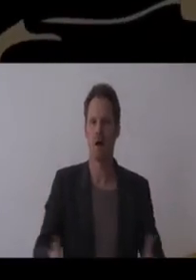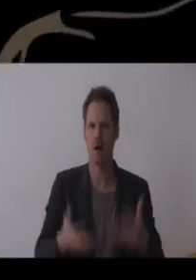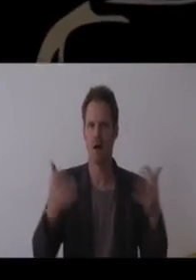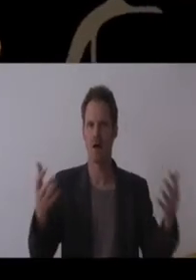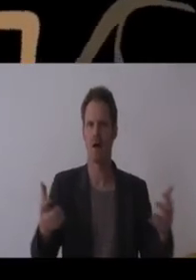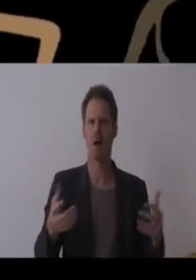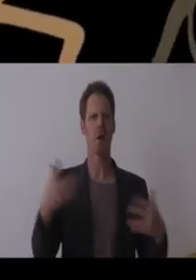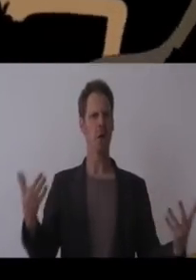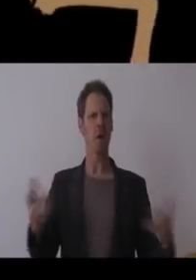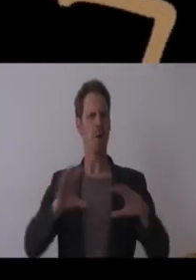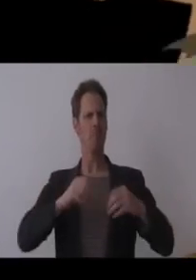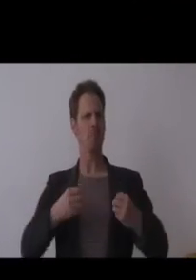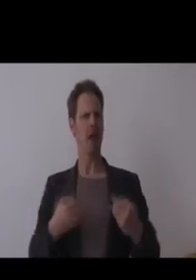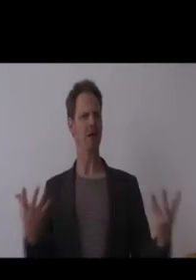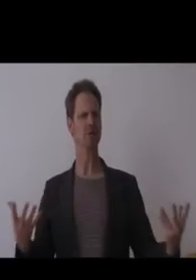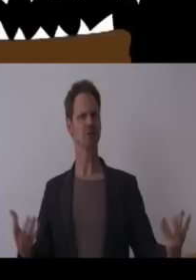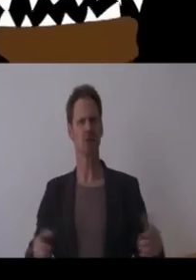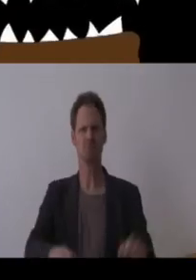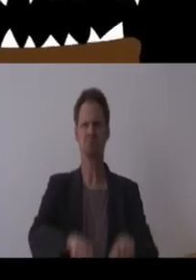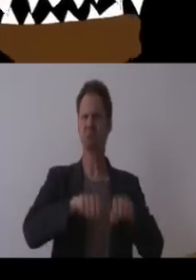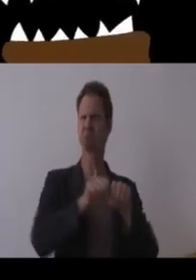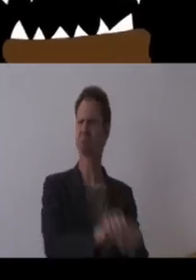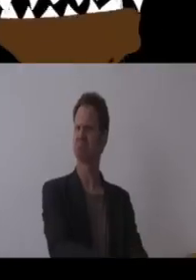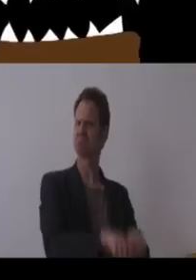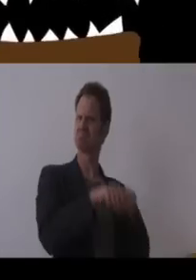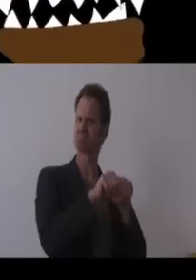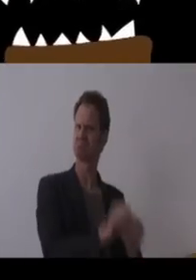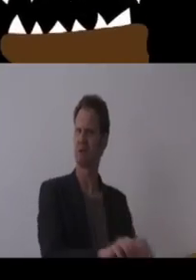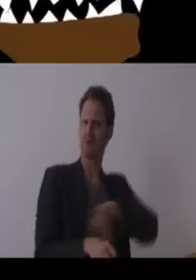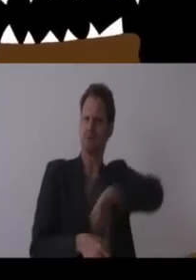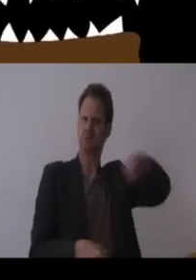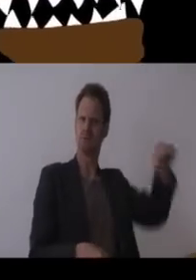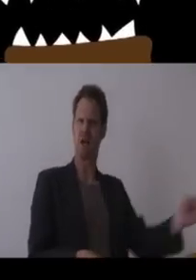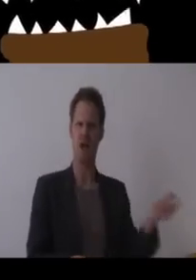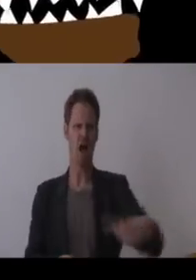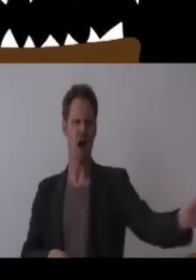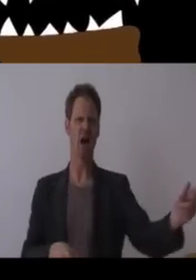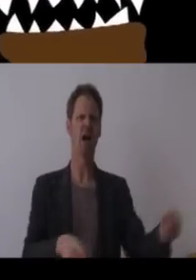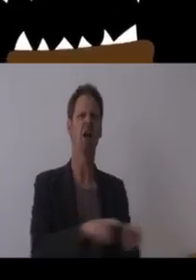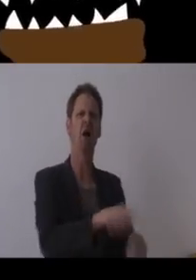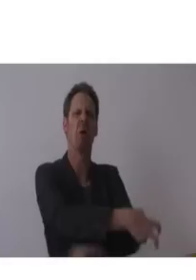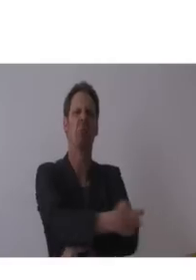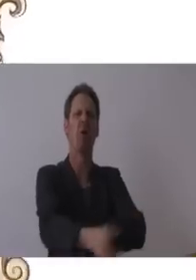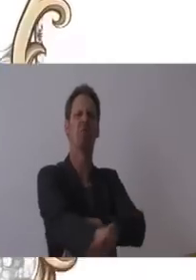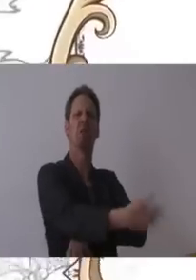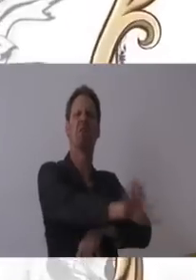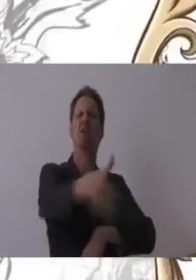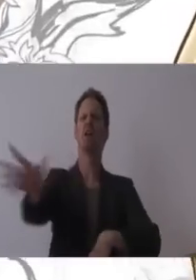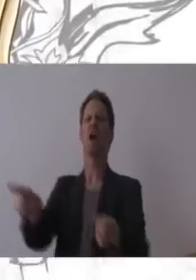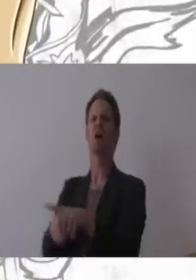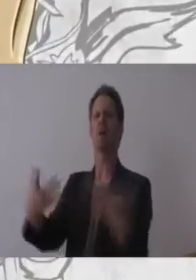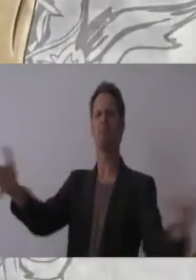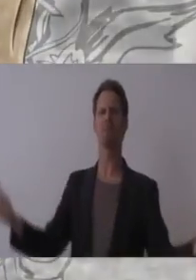Oyez, oyez, gueux et croquants, faites place, faites place. Vous êtes sur les terres des seigneurs de Folembray, déguerpissez, ou vous vous